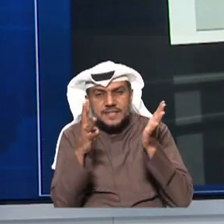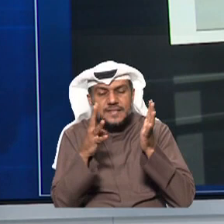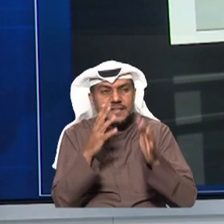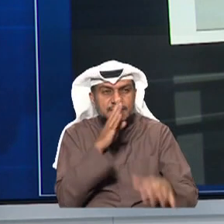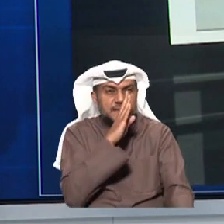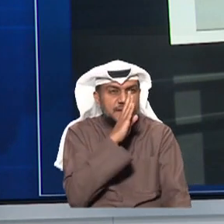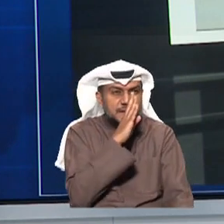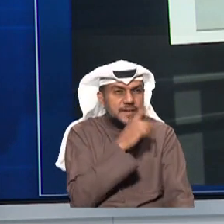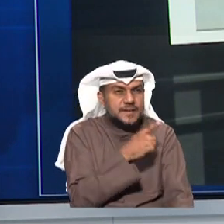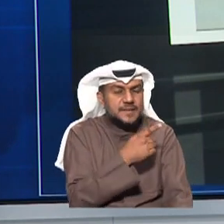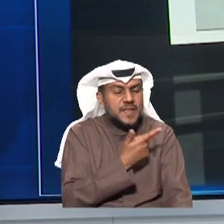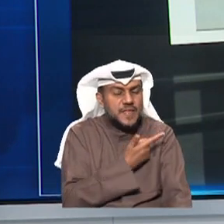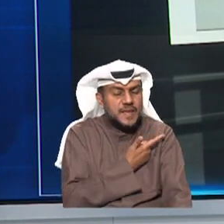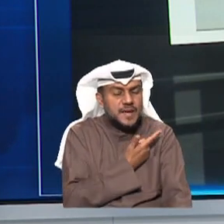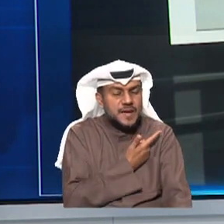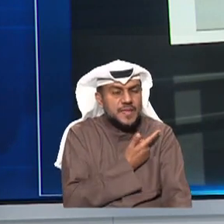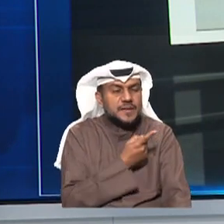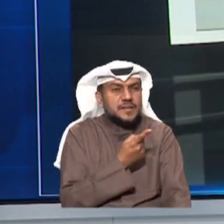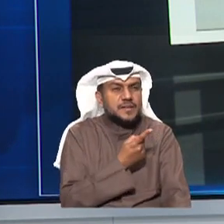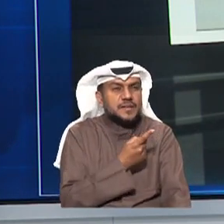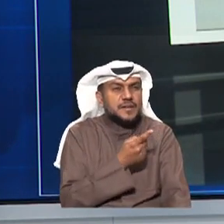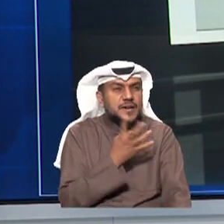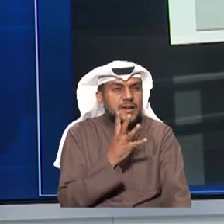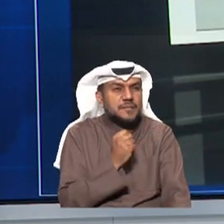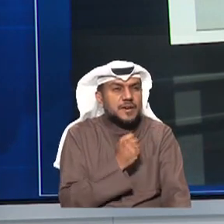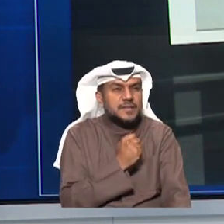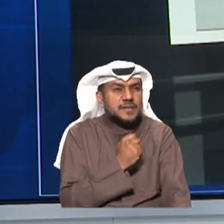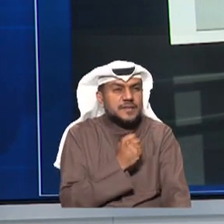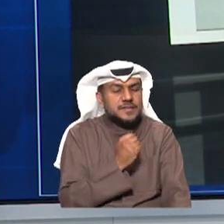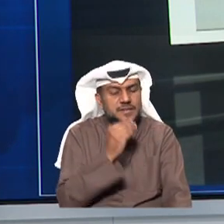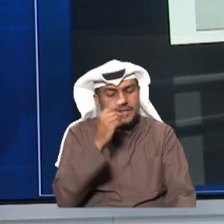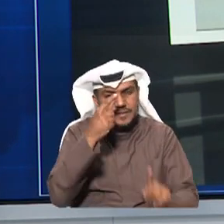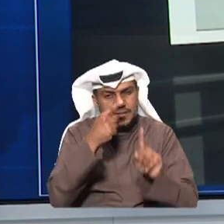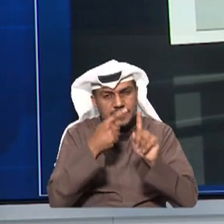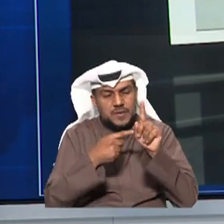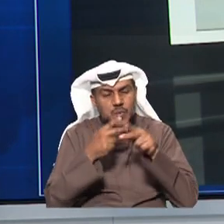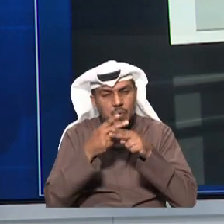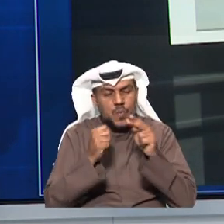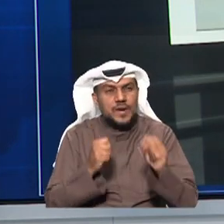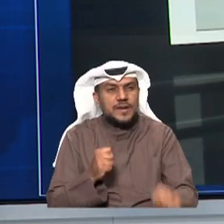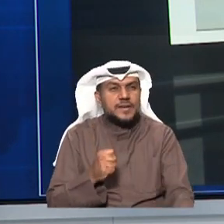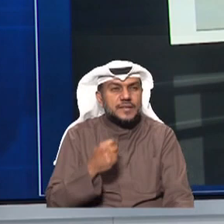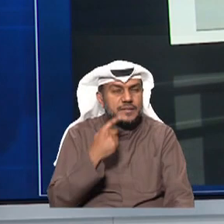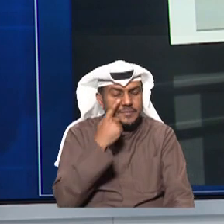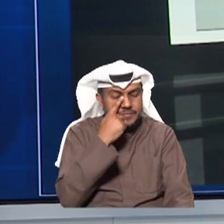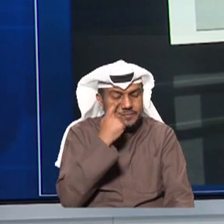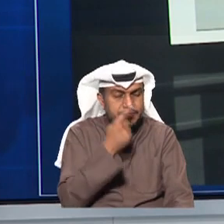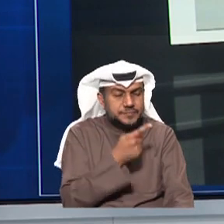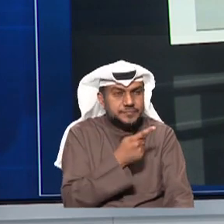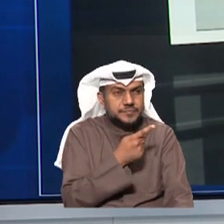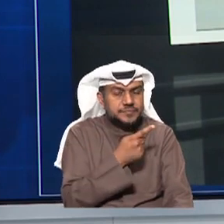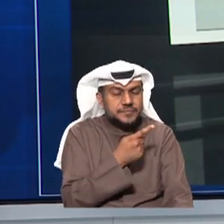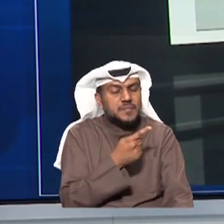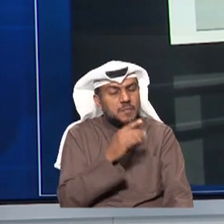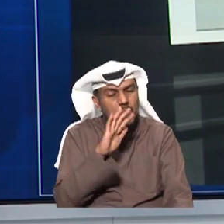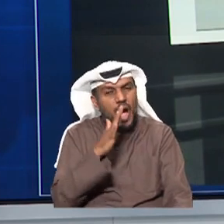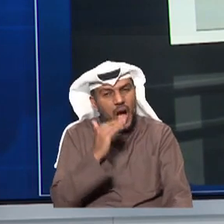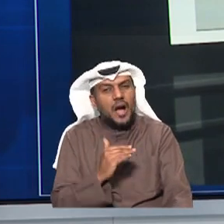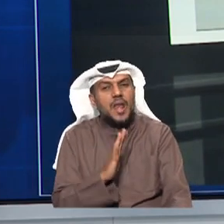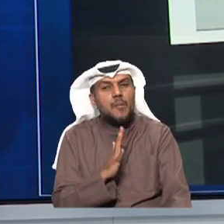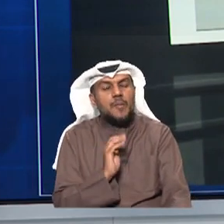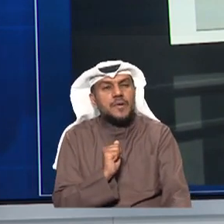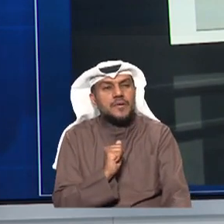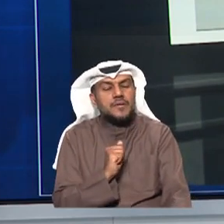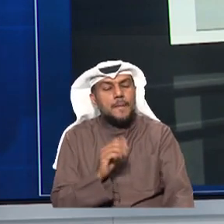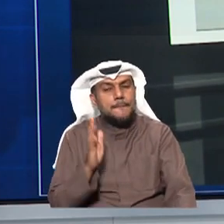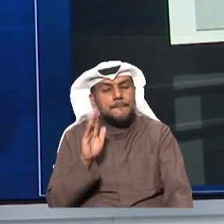كذلك الصغرى 12 درجة مئوية، 14 درجة مئوية صغرى في مدينة الكويت، بعض المناطق الصحراوية قد تقل إلى ما دون ذلك. الرياح